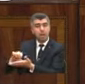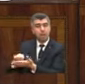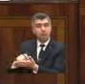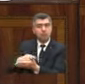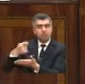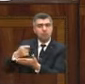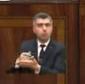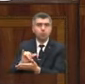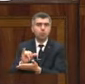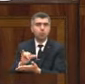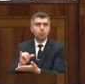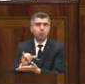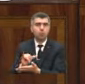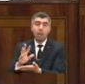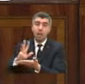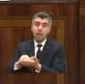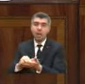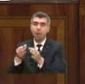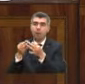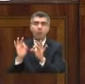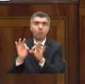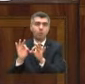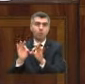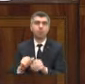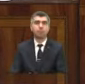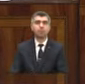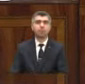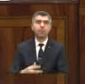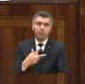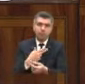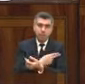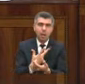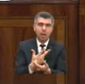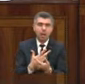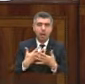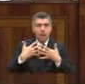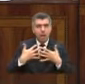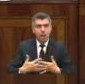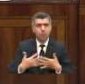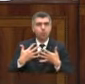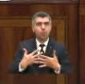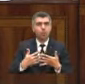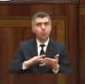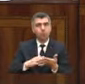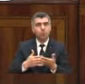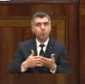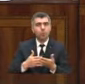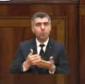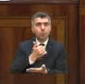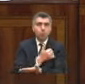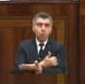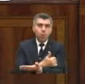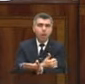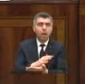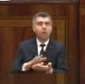الشيء تاع الشيميوثيرابي للراميد؟ صفر درهم. والعمليات الجراحيه ولا الراديوثيرابي والسكري واحد المجموعه من الامراض